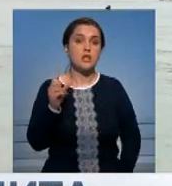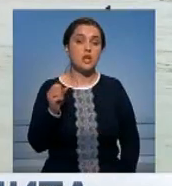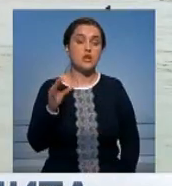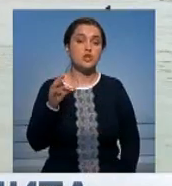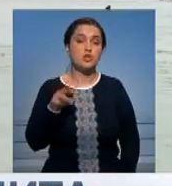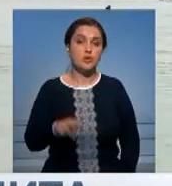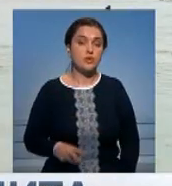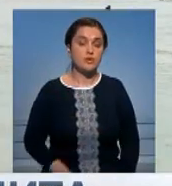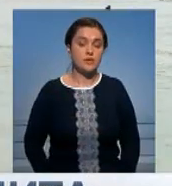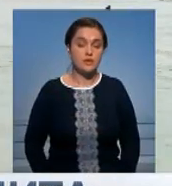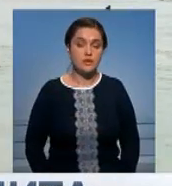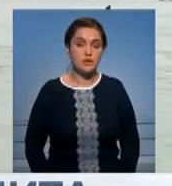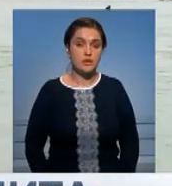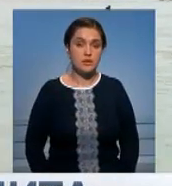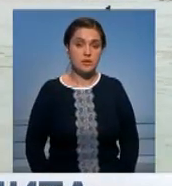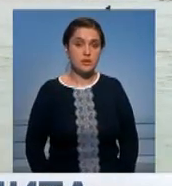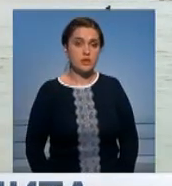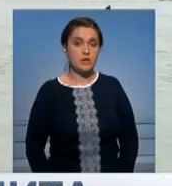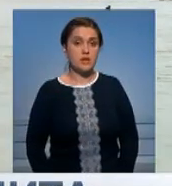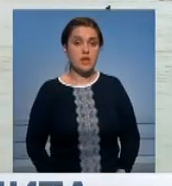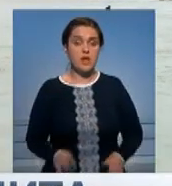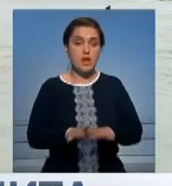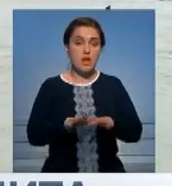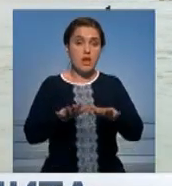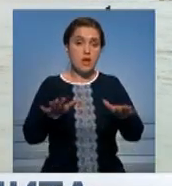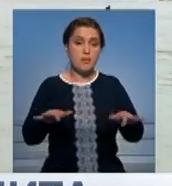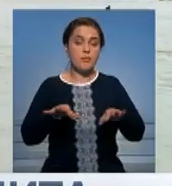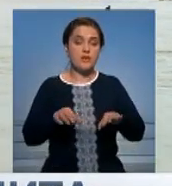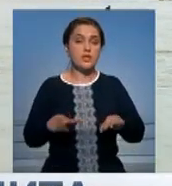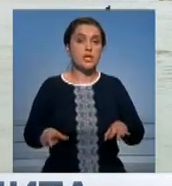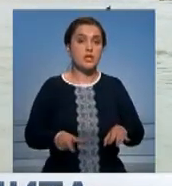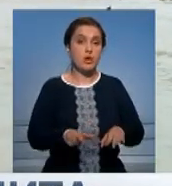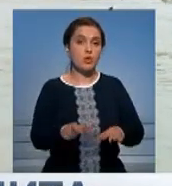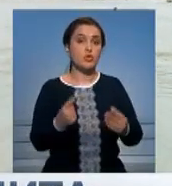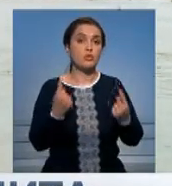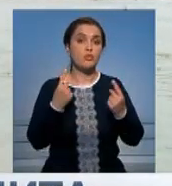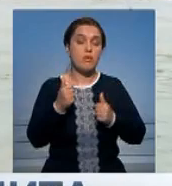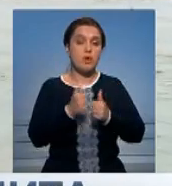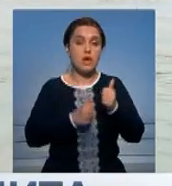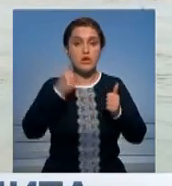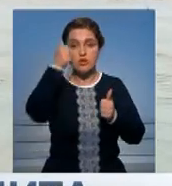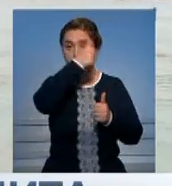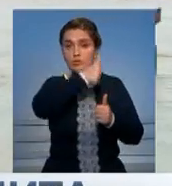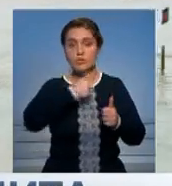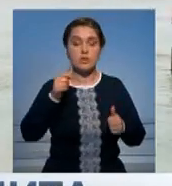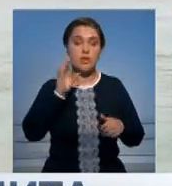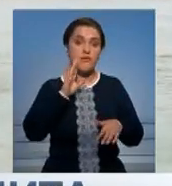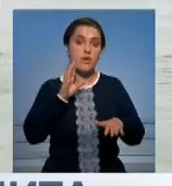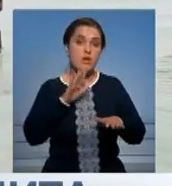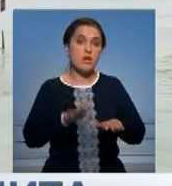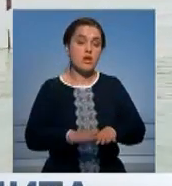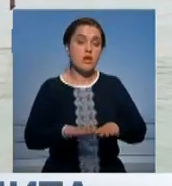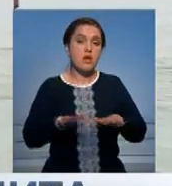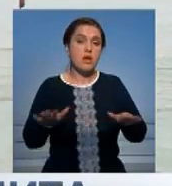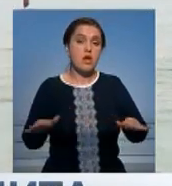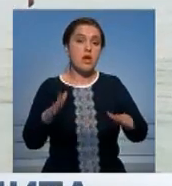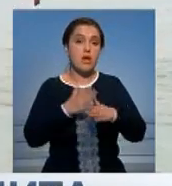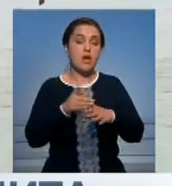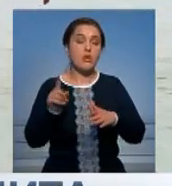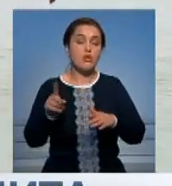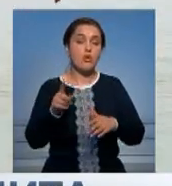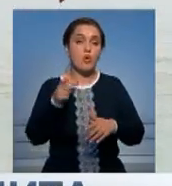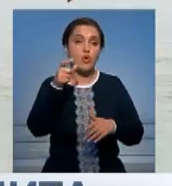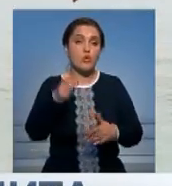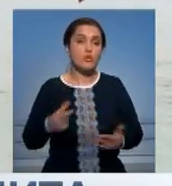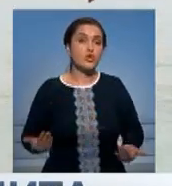так называемый переливной участок автодороги районного значения. Каждый год его размывало талыми водами, отрезая жителей села